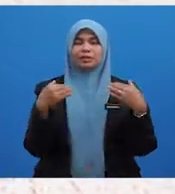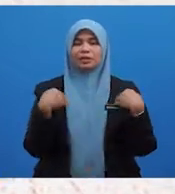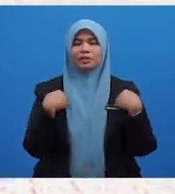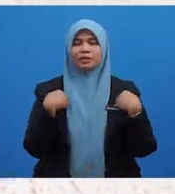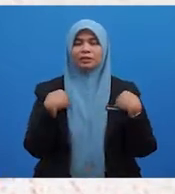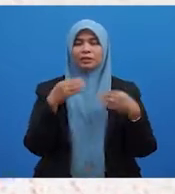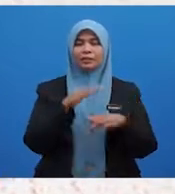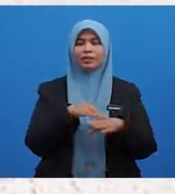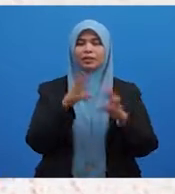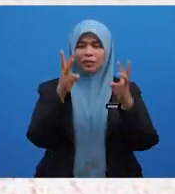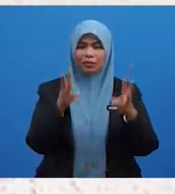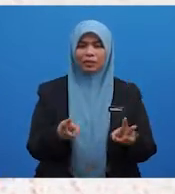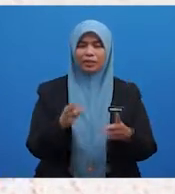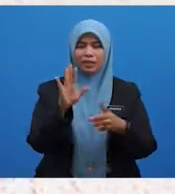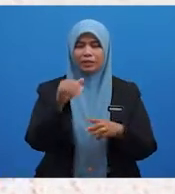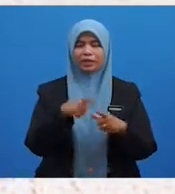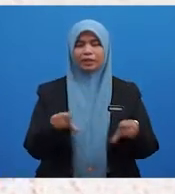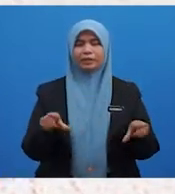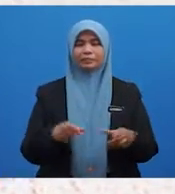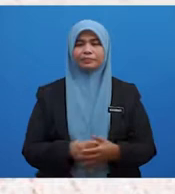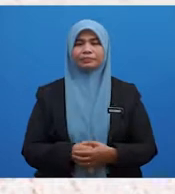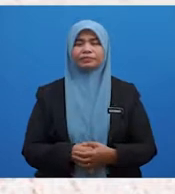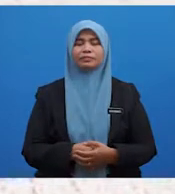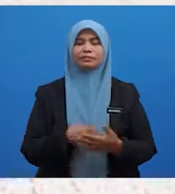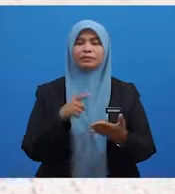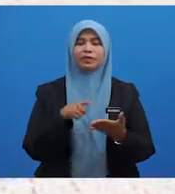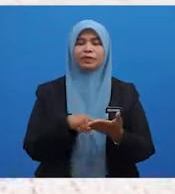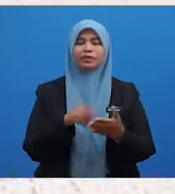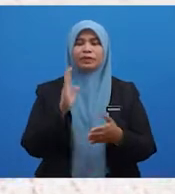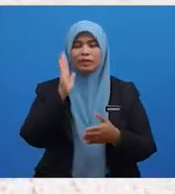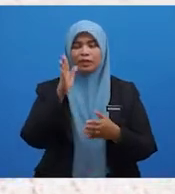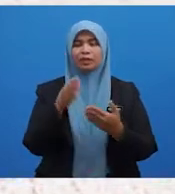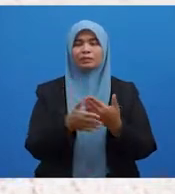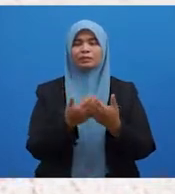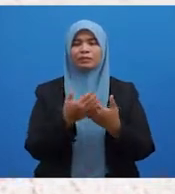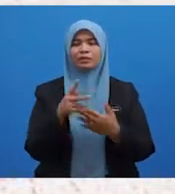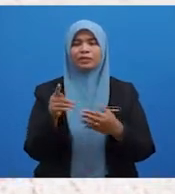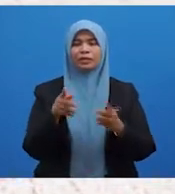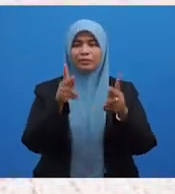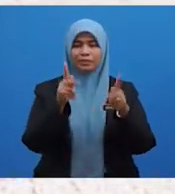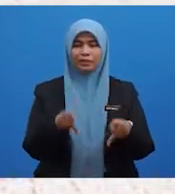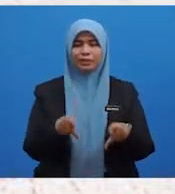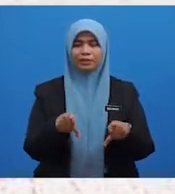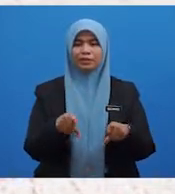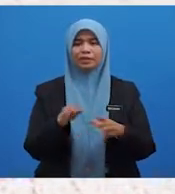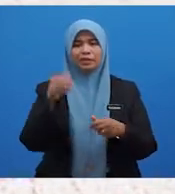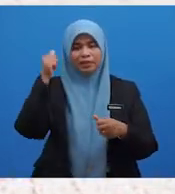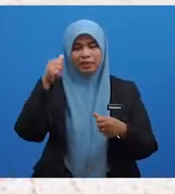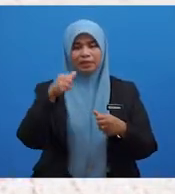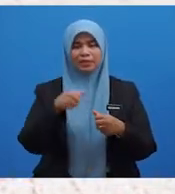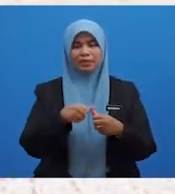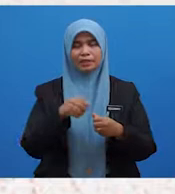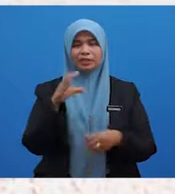ada pada watak-watak yang lain. Ini akan memudahkan pelajar